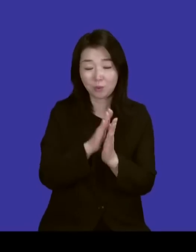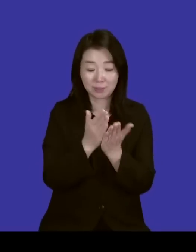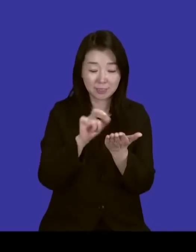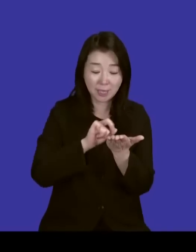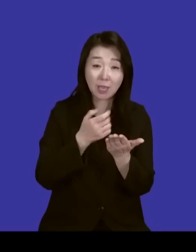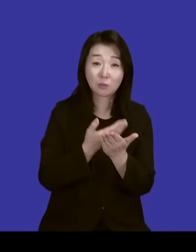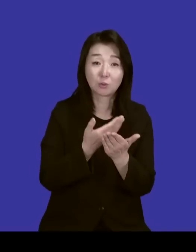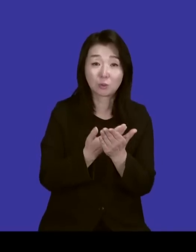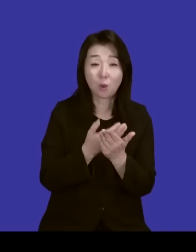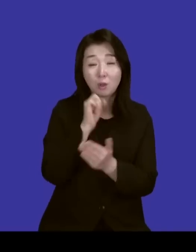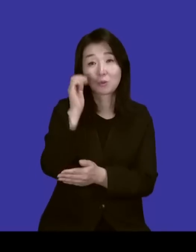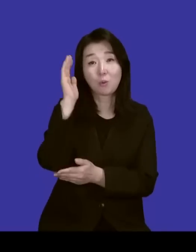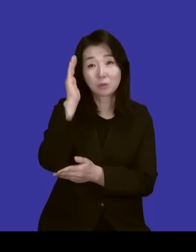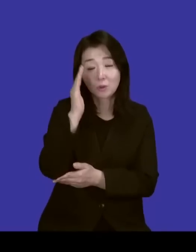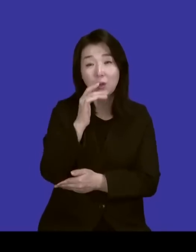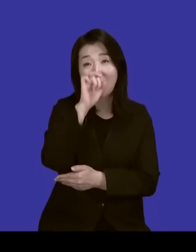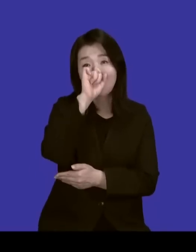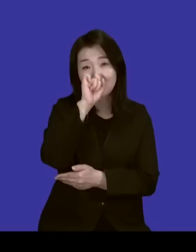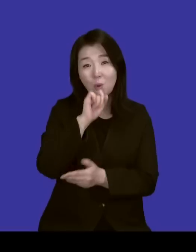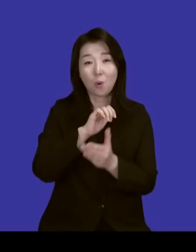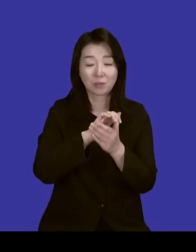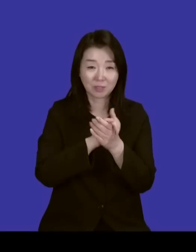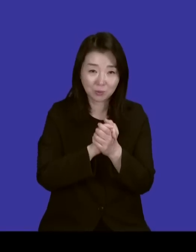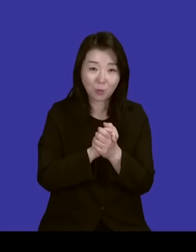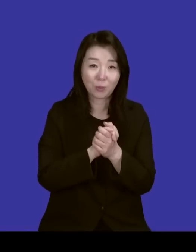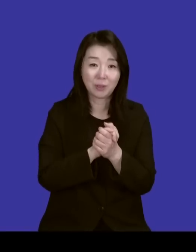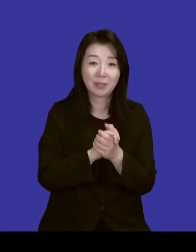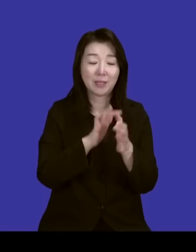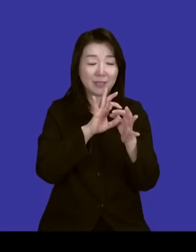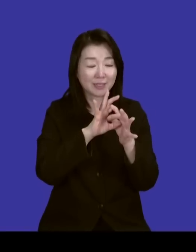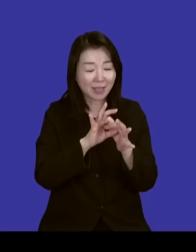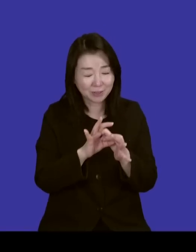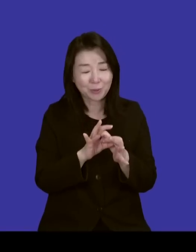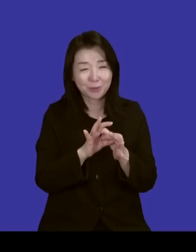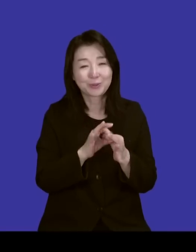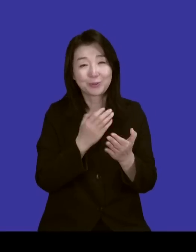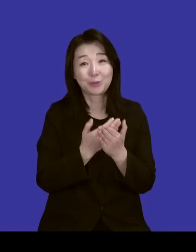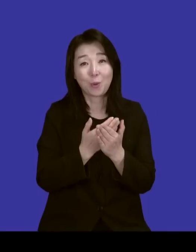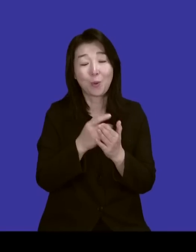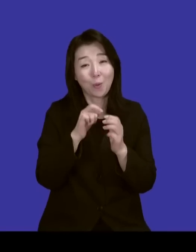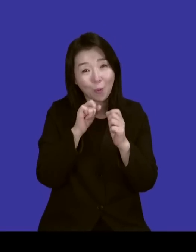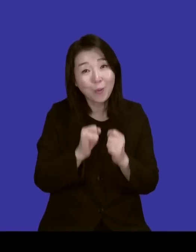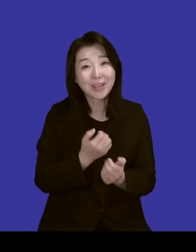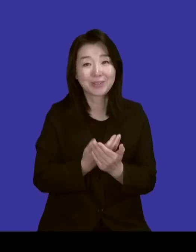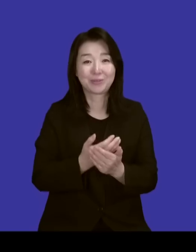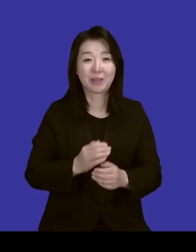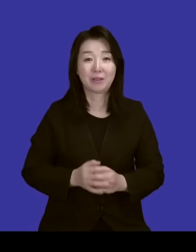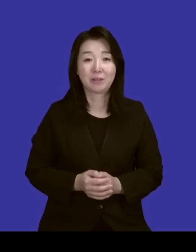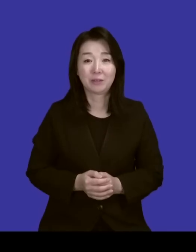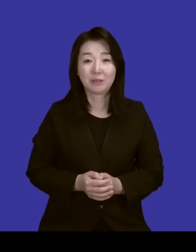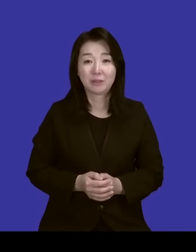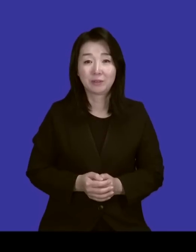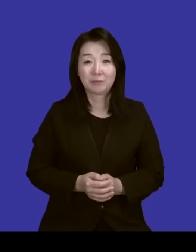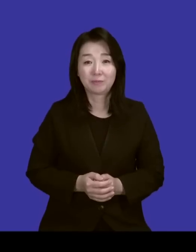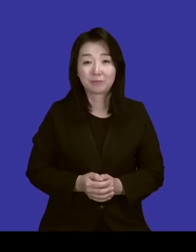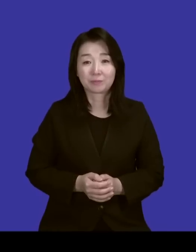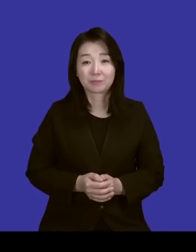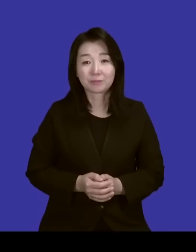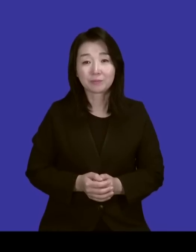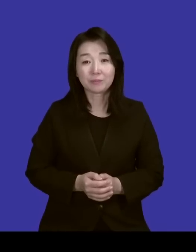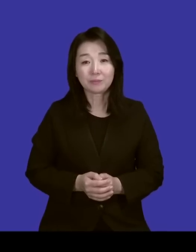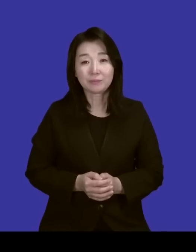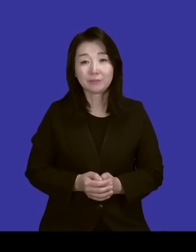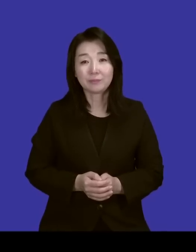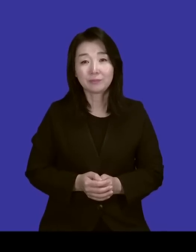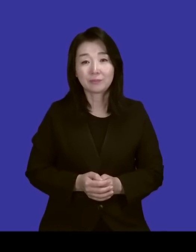좋은 설교 네. 좋은 기도 계속 좀 오래오래 네. 계셔 주셨으면 좋겠어요. 저 한 목사님 잃고도 너무나 많이 속상했는데 그러게 말이에요.